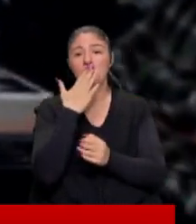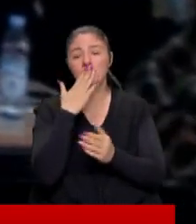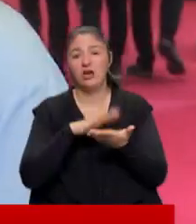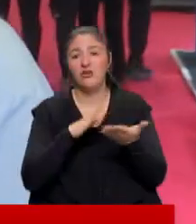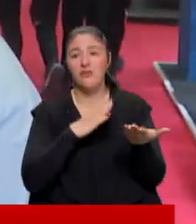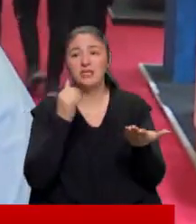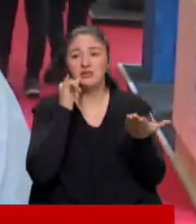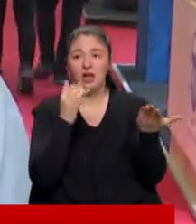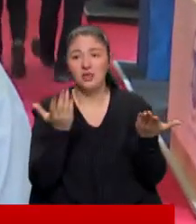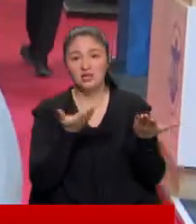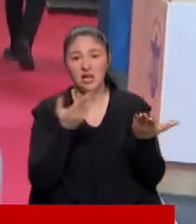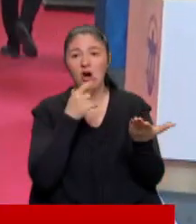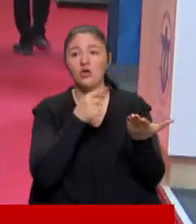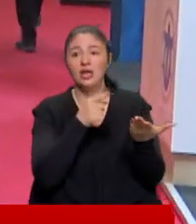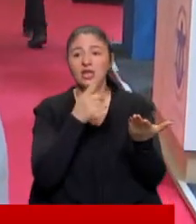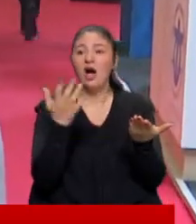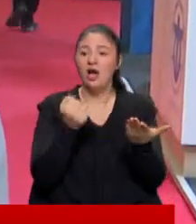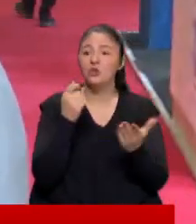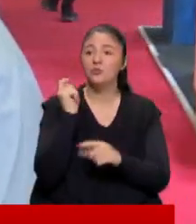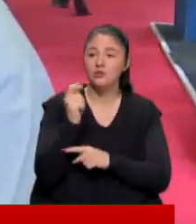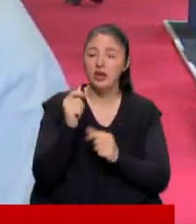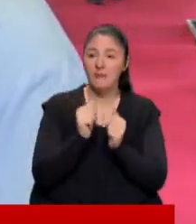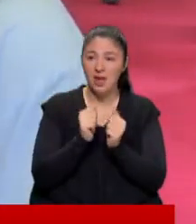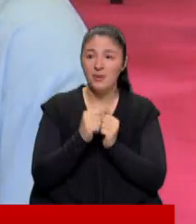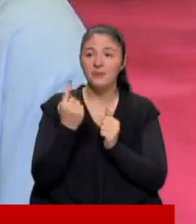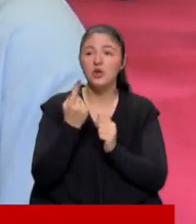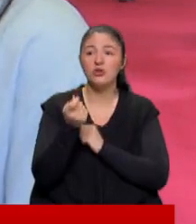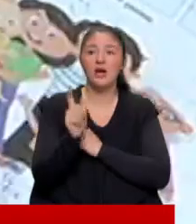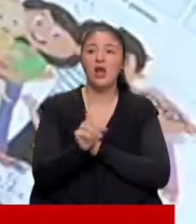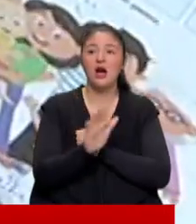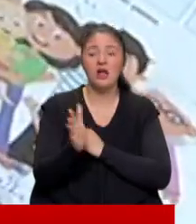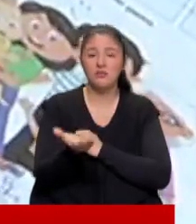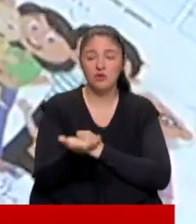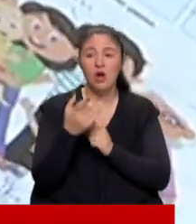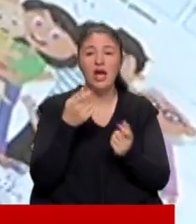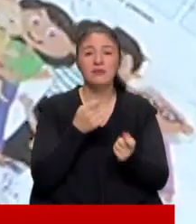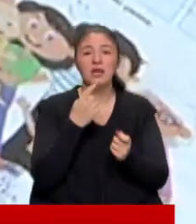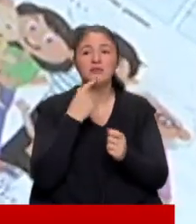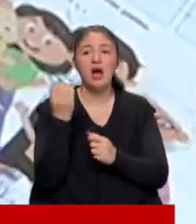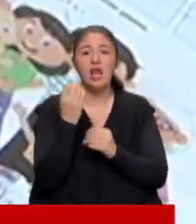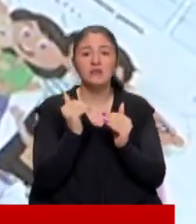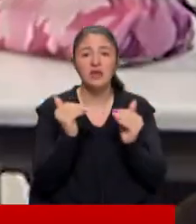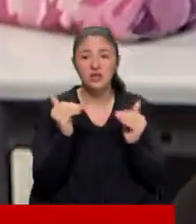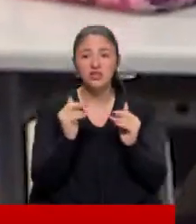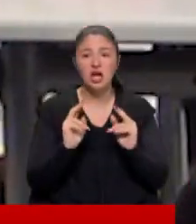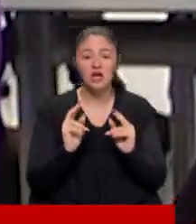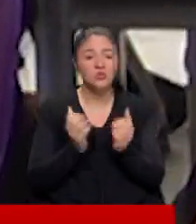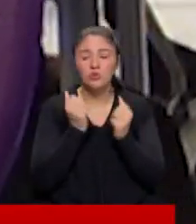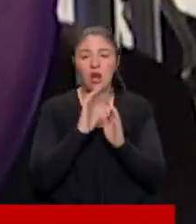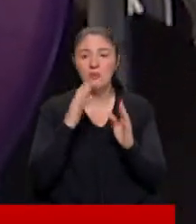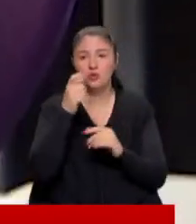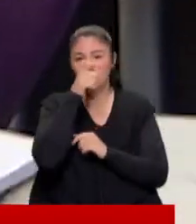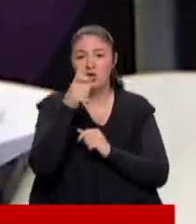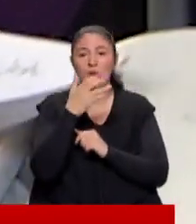arkadaşlarım var, örneğin İtalya'da ve onların aldığı burslarla da beraber bir şey ödemelerine gerek kalmıyor. Eğitimde kırmızı alarm seviyesini atlatamıyor